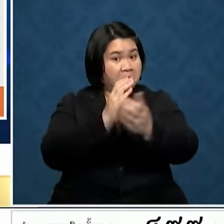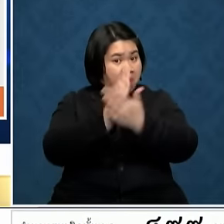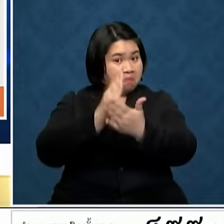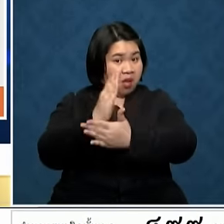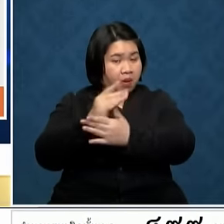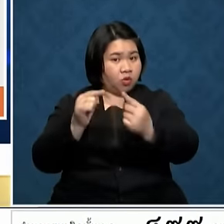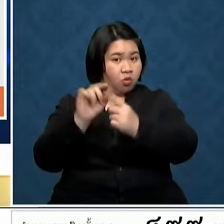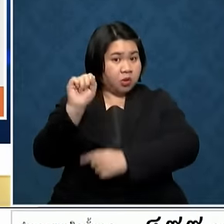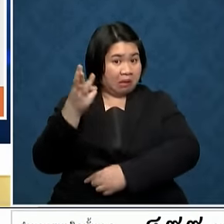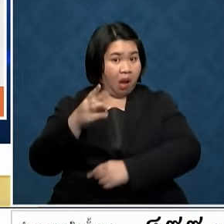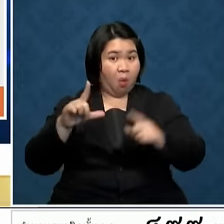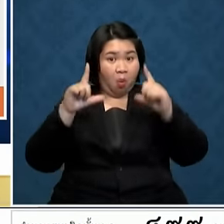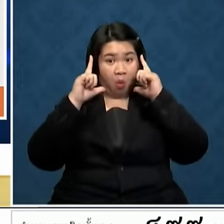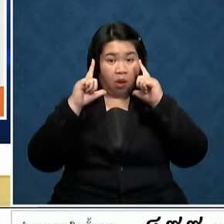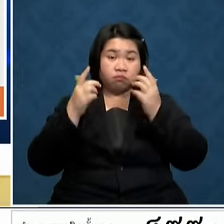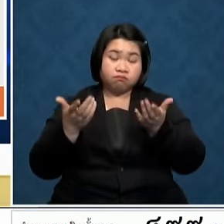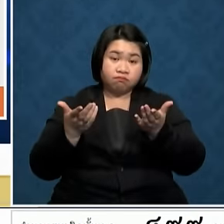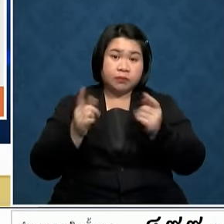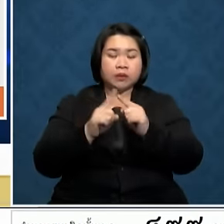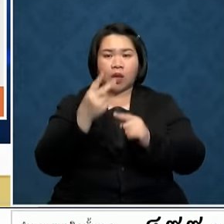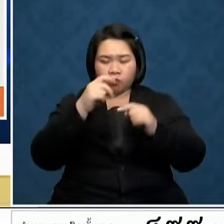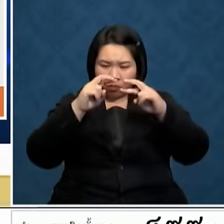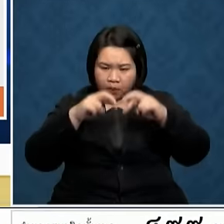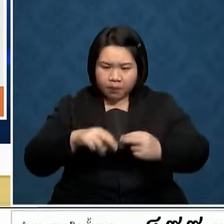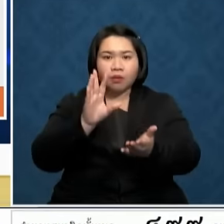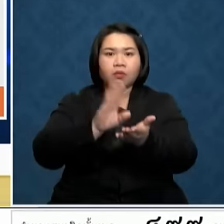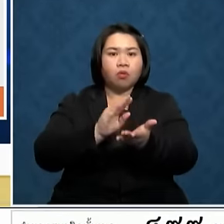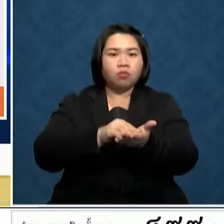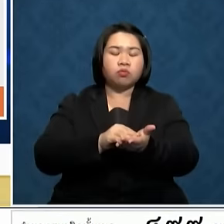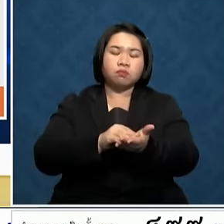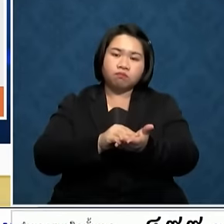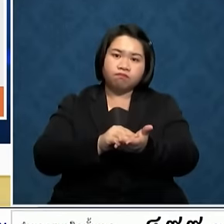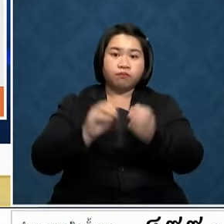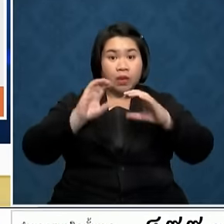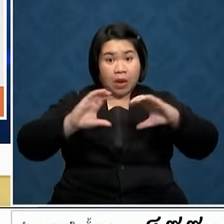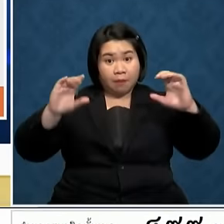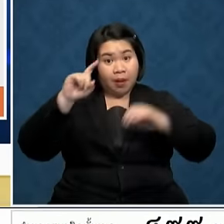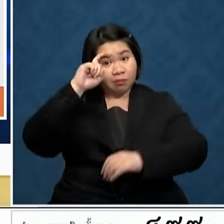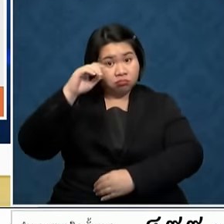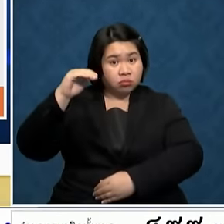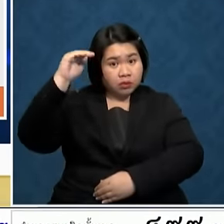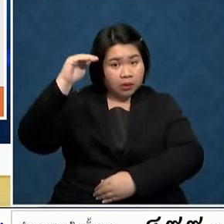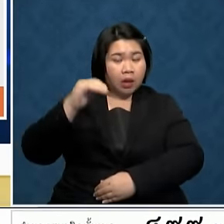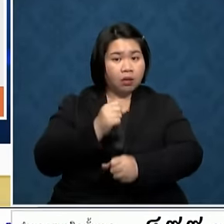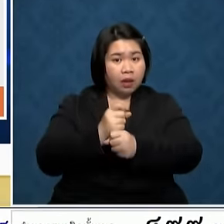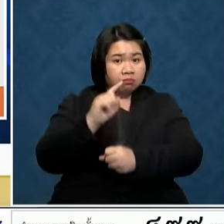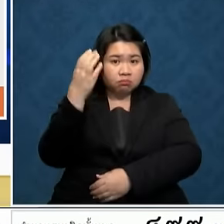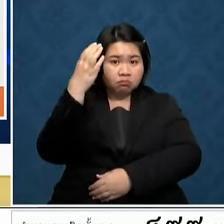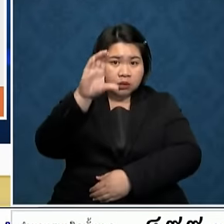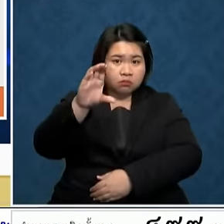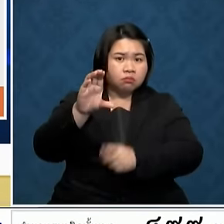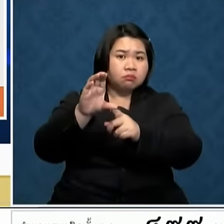ารยระดบสวดีกอะไรครั้งให่โตครับแต่พไปดจๆ ใรละเอียดเราจะเหนวาส่ทรฐบาลเศษฐาไดทำมาและนำมา Post นั้น